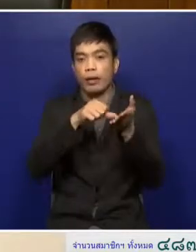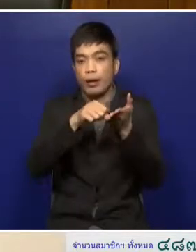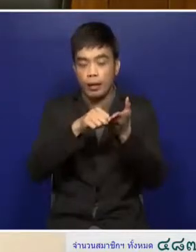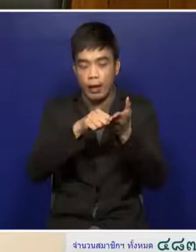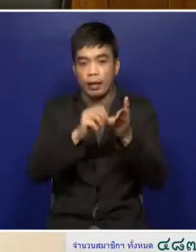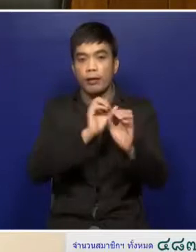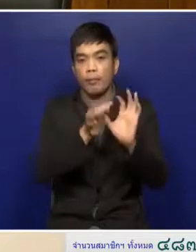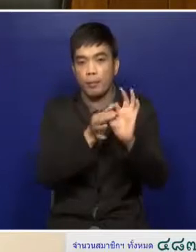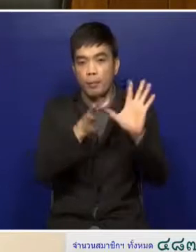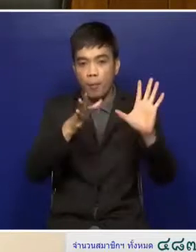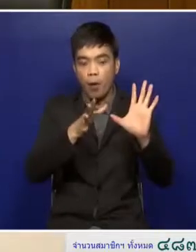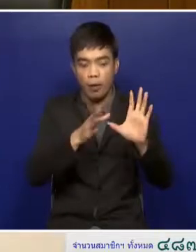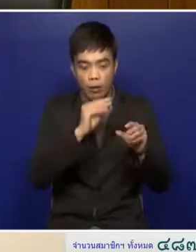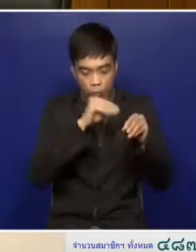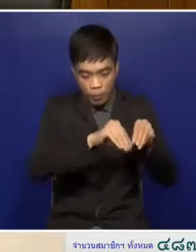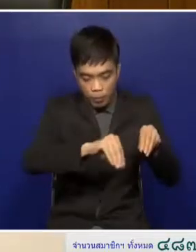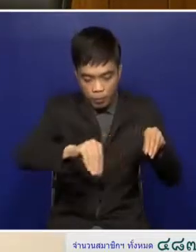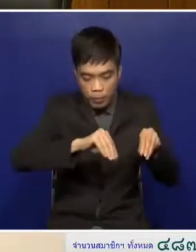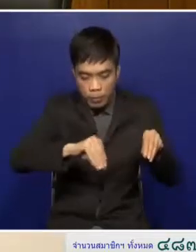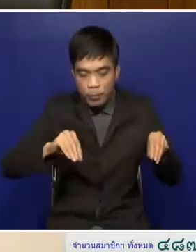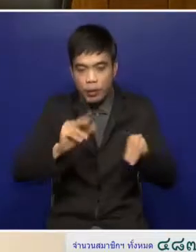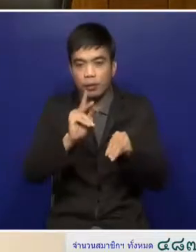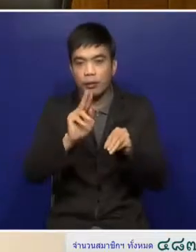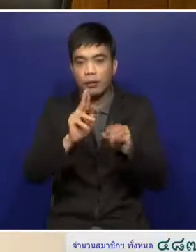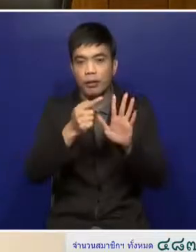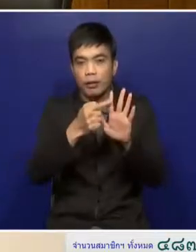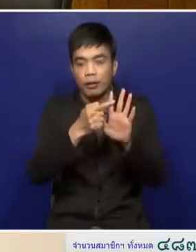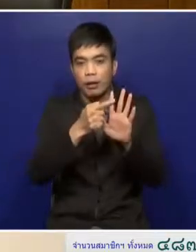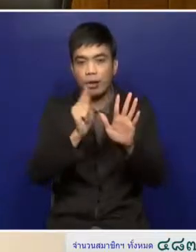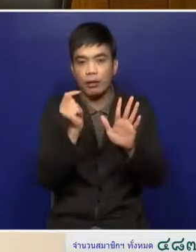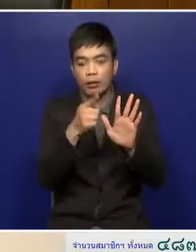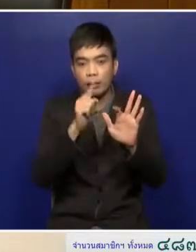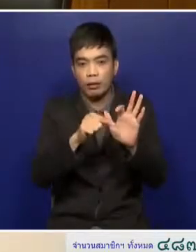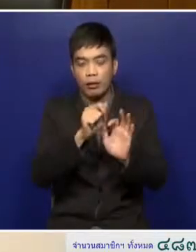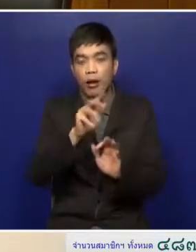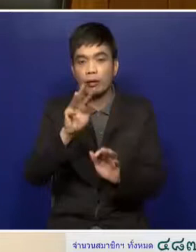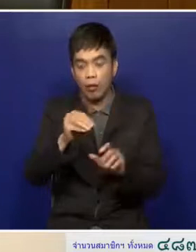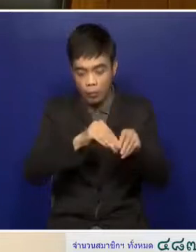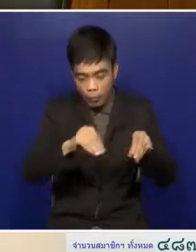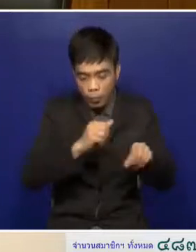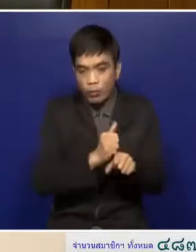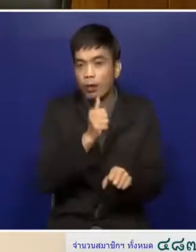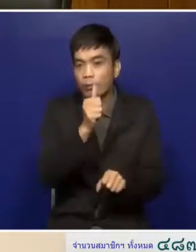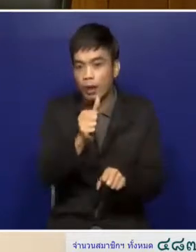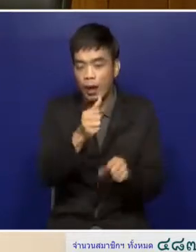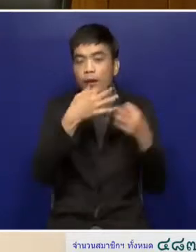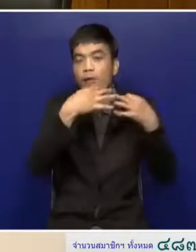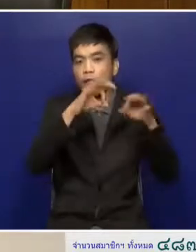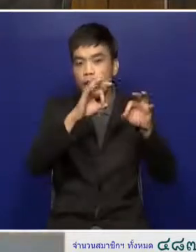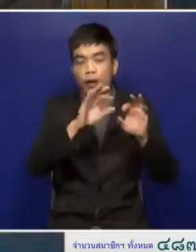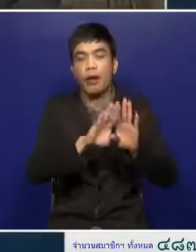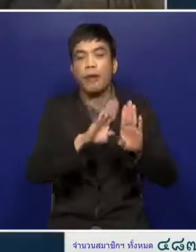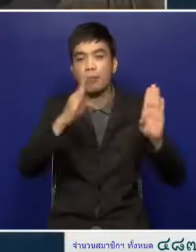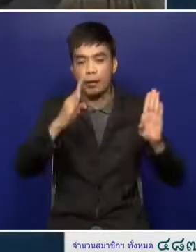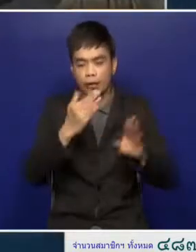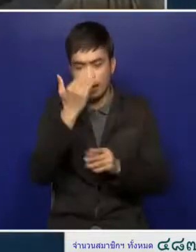แล้วก็ปลูกโดยเสรีคือท่านบอกว่าไหนๆก็จะปลดล็อกแล้วจะเปิดโดยเสรีแล้วทำไมมาต้องมาคว